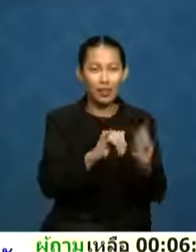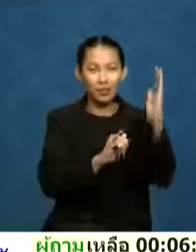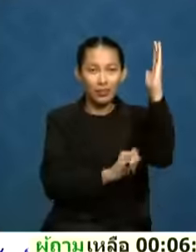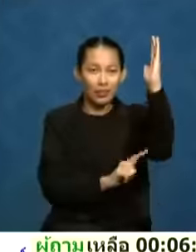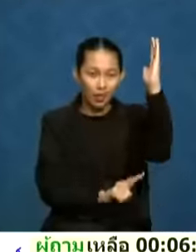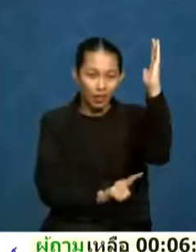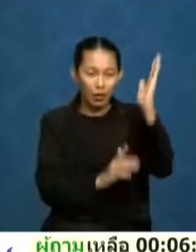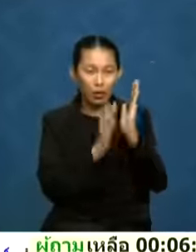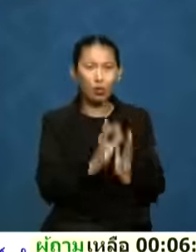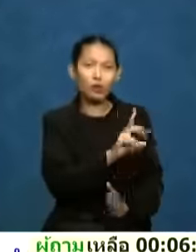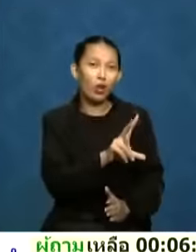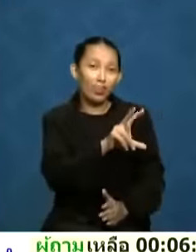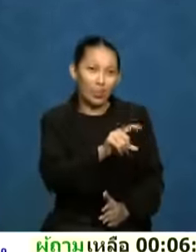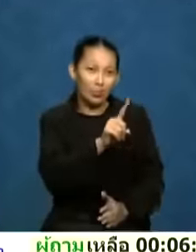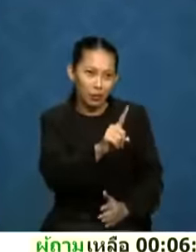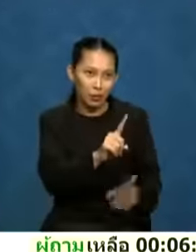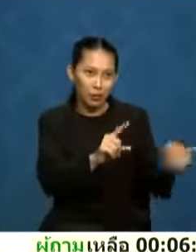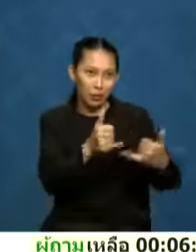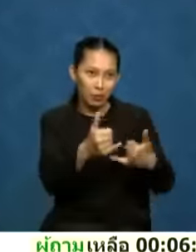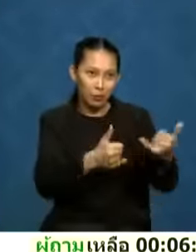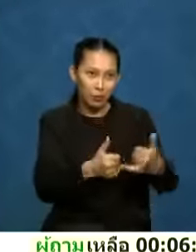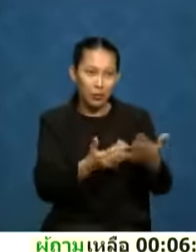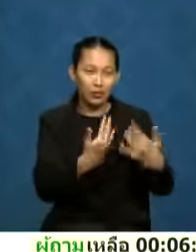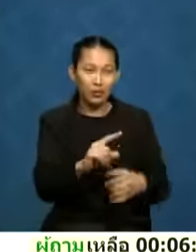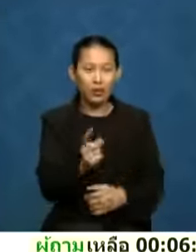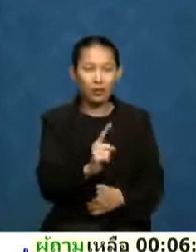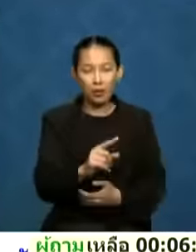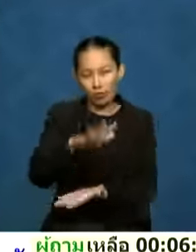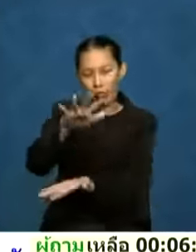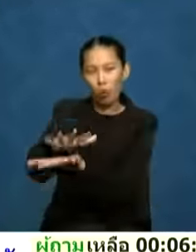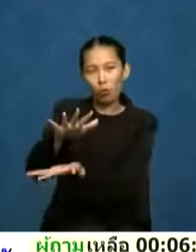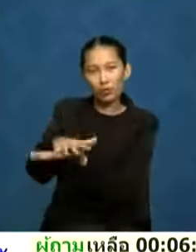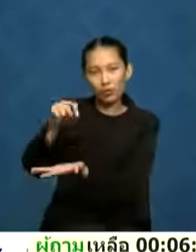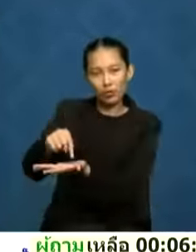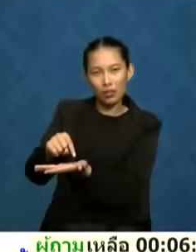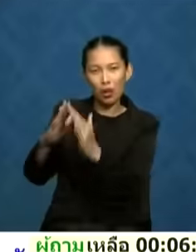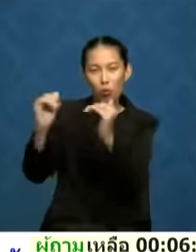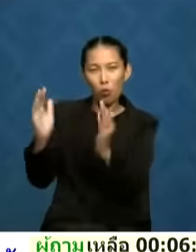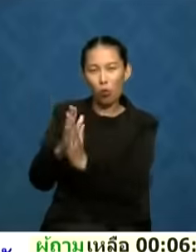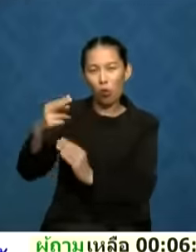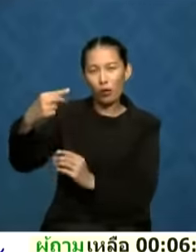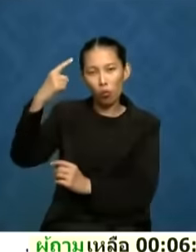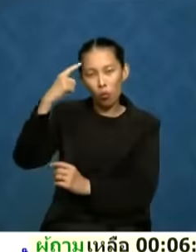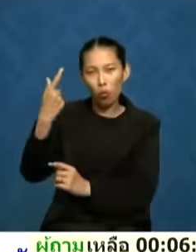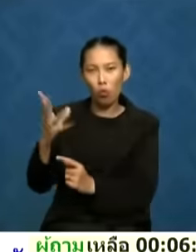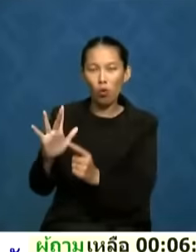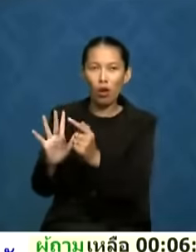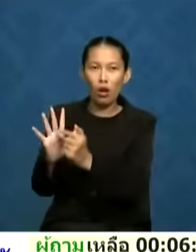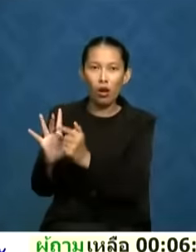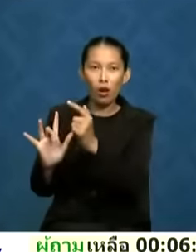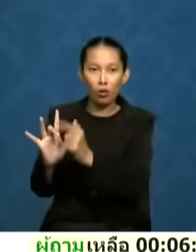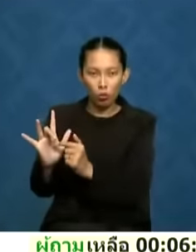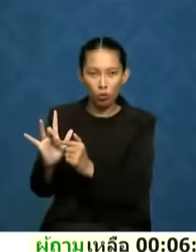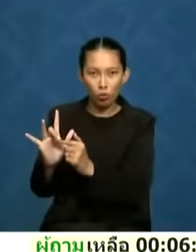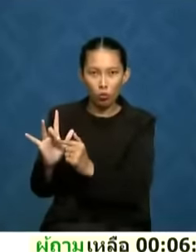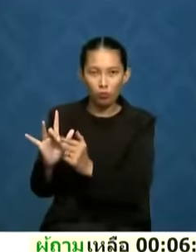จำนวน 131 ท่านนะครับแล้วก็จักทั้งโงเรีร์วัดหัวครู อำเฟอบางเสาทง จังวัด